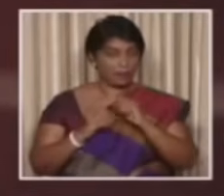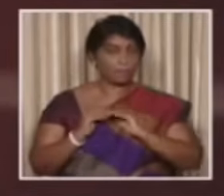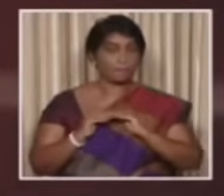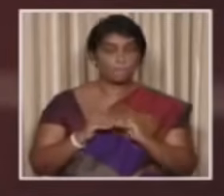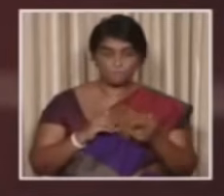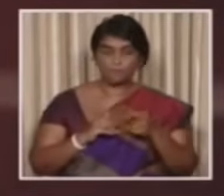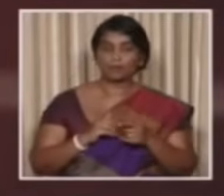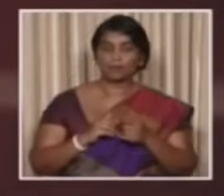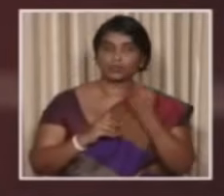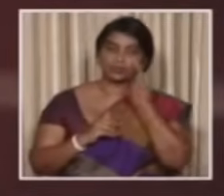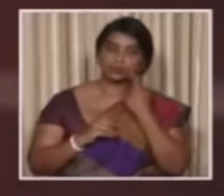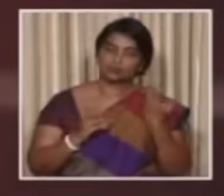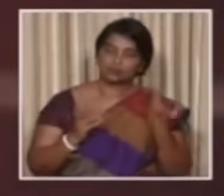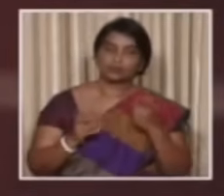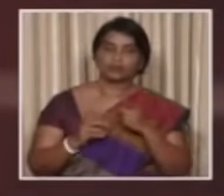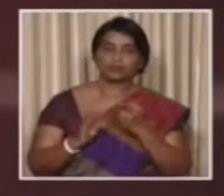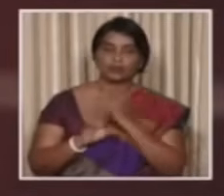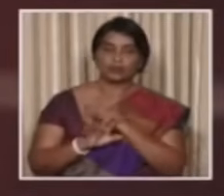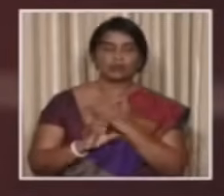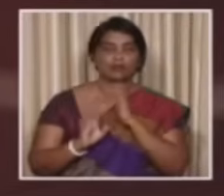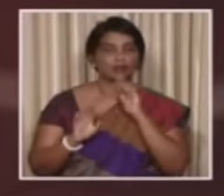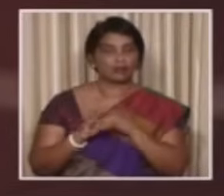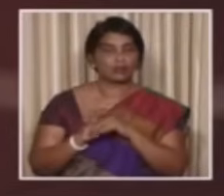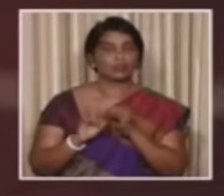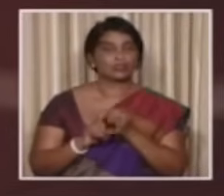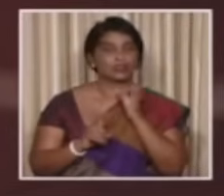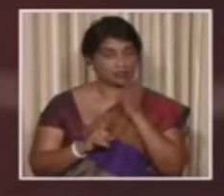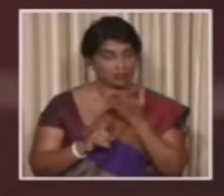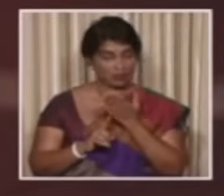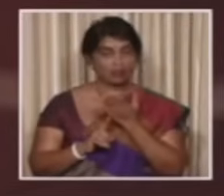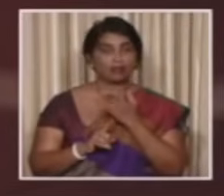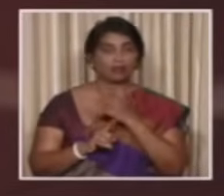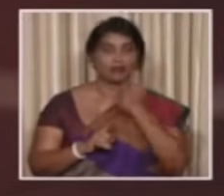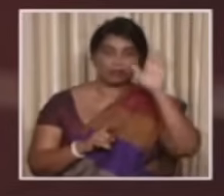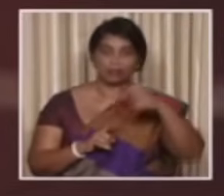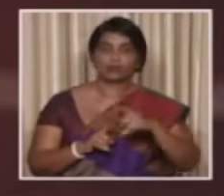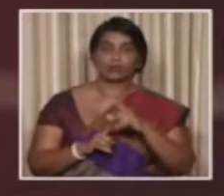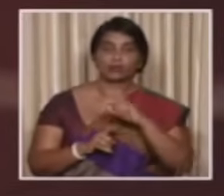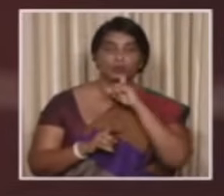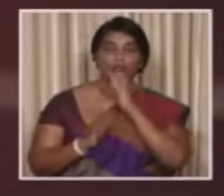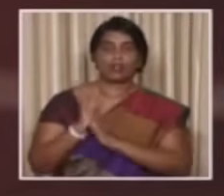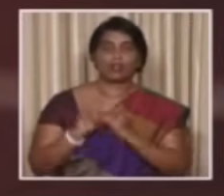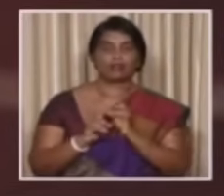තමයි කනගාටුවෙන් වුණත් කියන්න ඕනේ හිටපු ඒදකට හිටපු ජනාධිපතිතුමා ඔහුට අඬ ගහලා දුන්න අධිකරණ